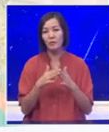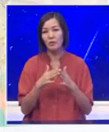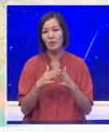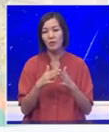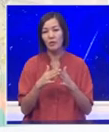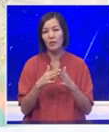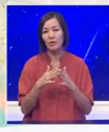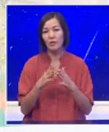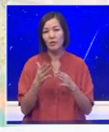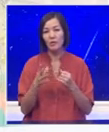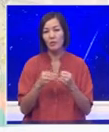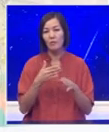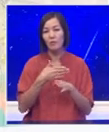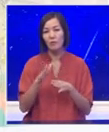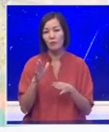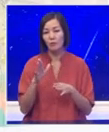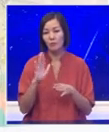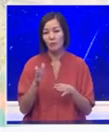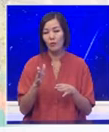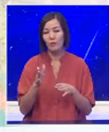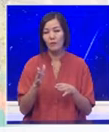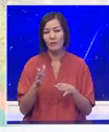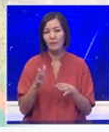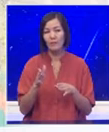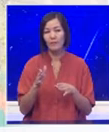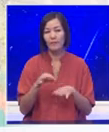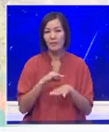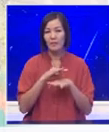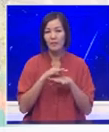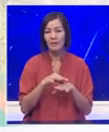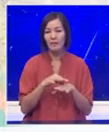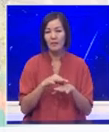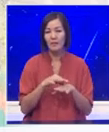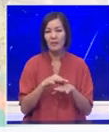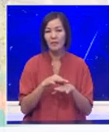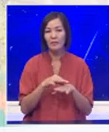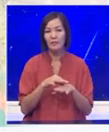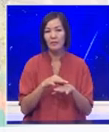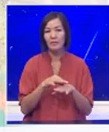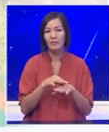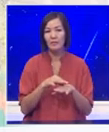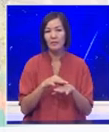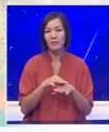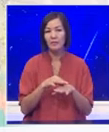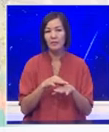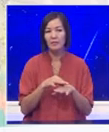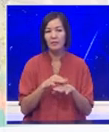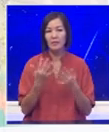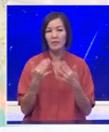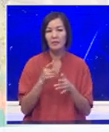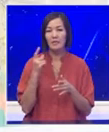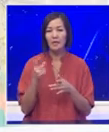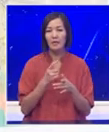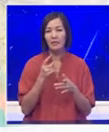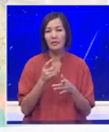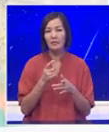участки под предоставлен землепользователям для ведения товарность сельскохозяйственного производства